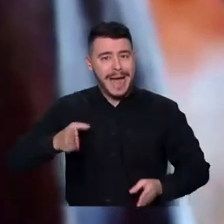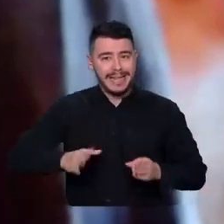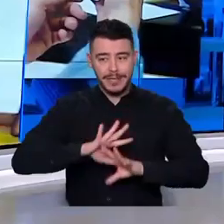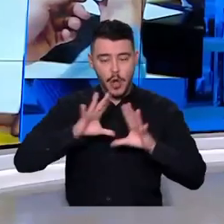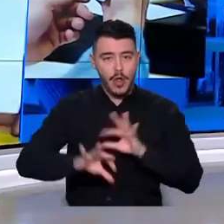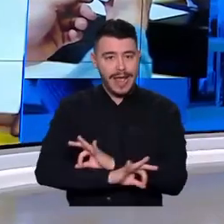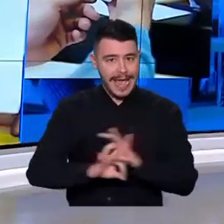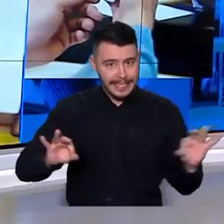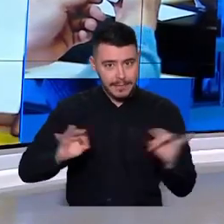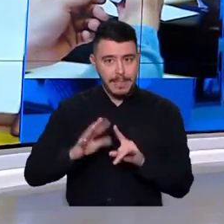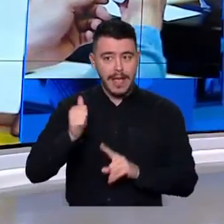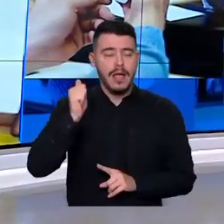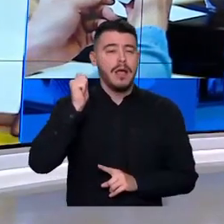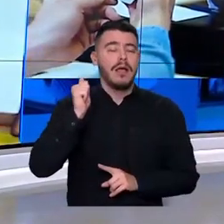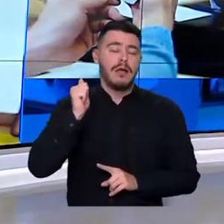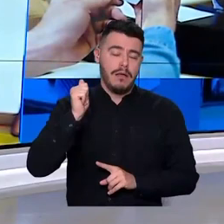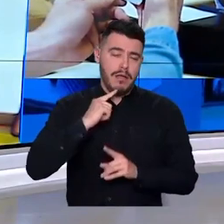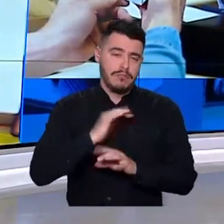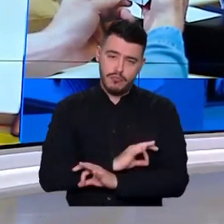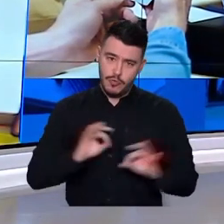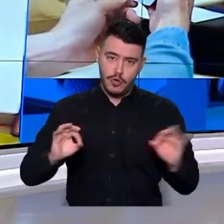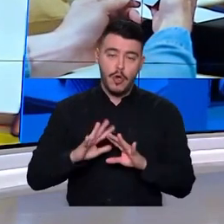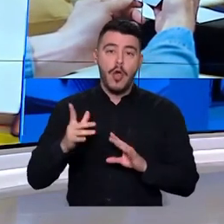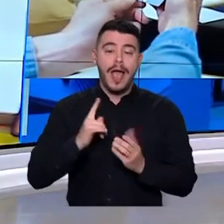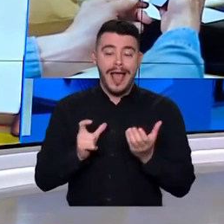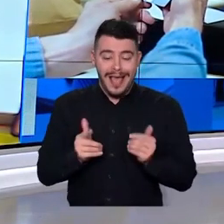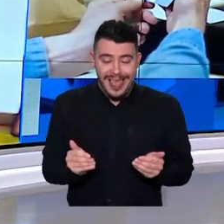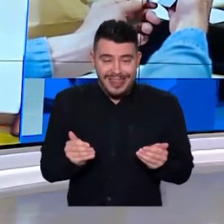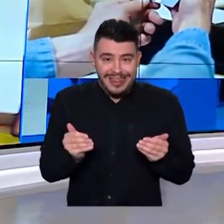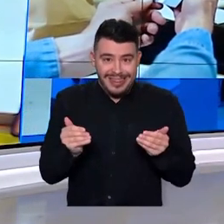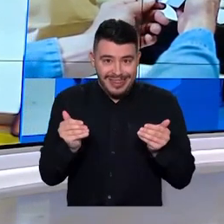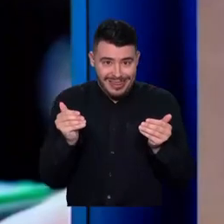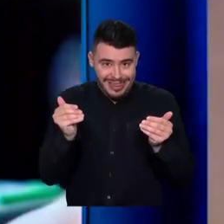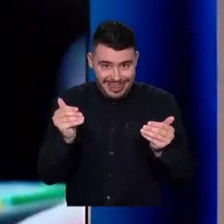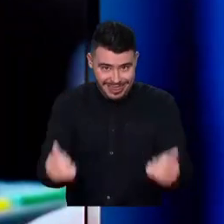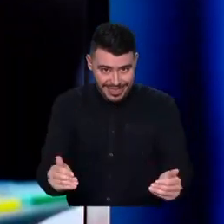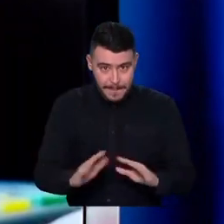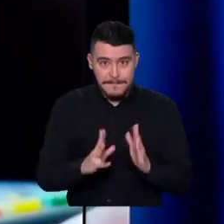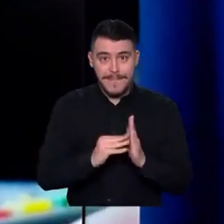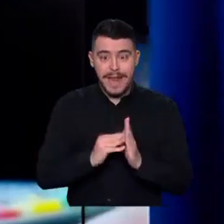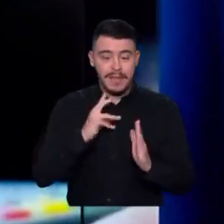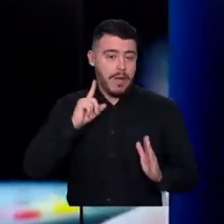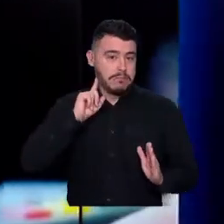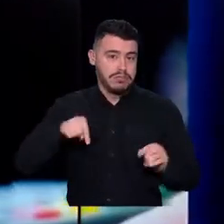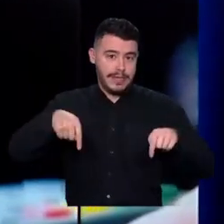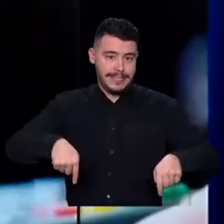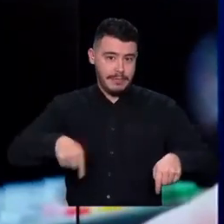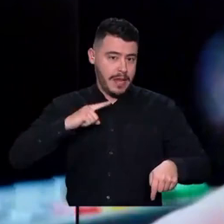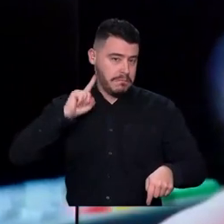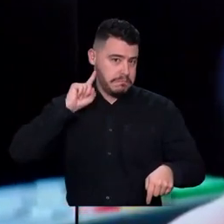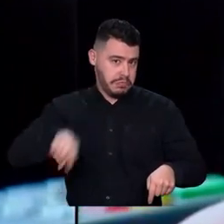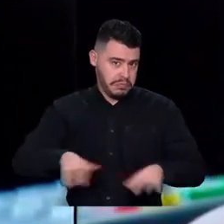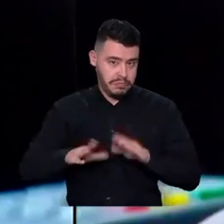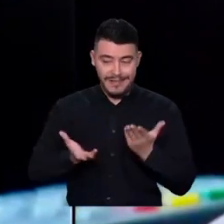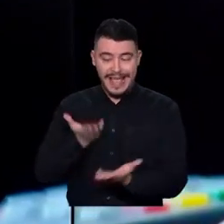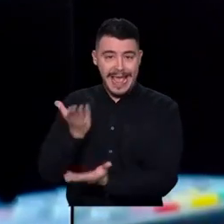υπόλοιπα αλλά για αυτούς δεν υπάρχει η παράταση που υπάρχει για τους άλλους όχι αν δεν το κάνεις αν δεν το κάνεις σήμερα αν δεν το έχεις κάνει